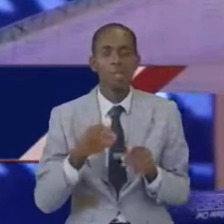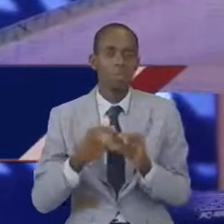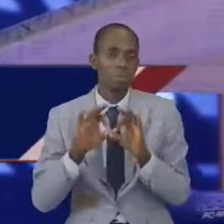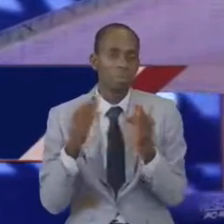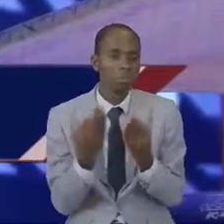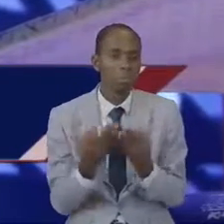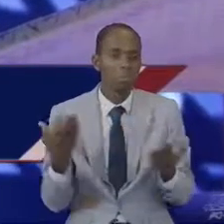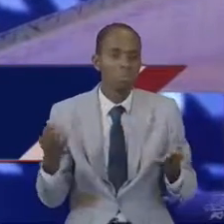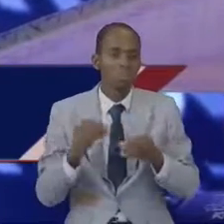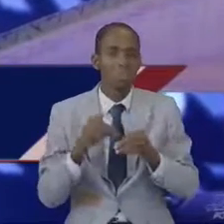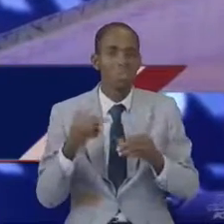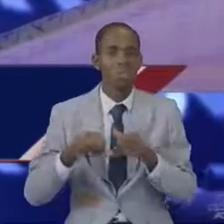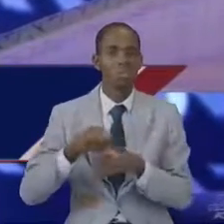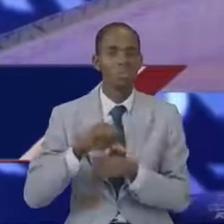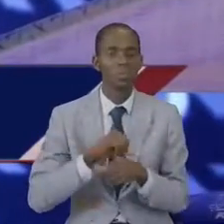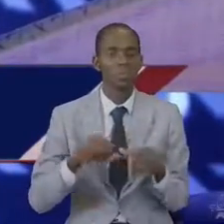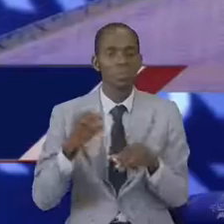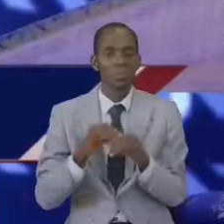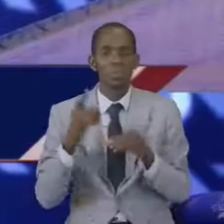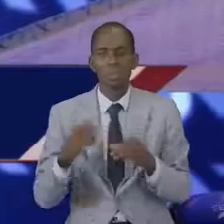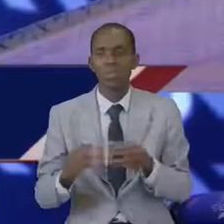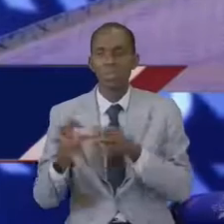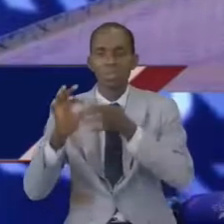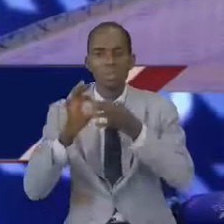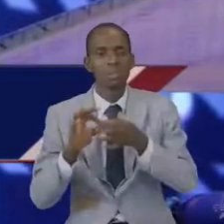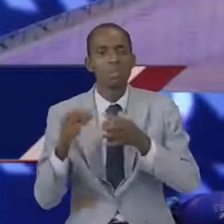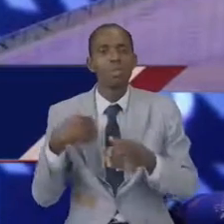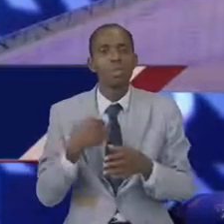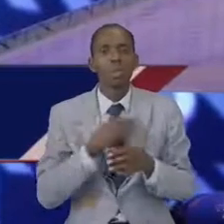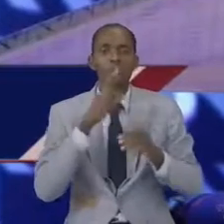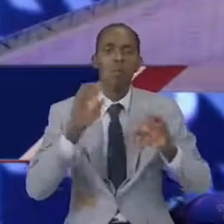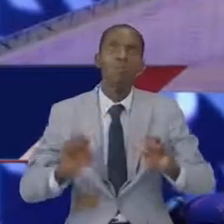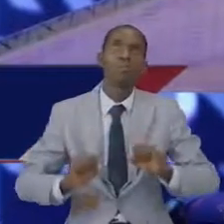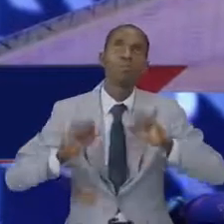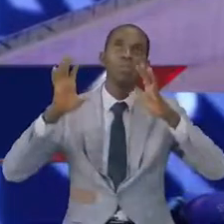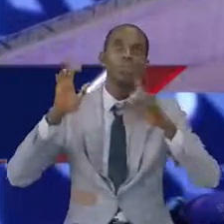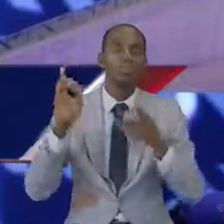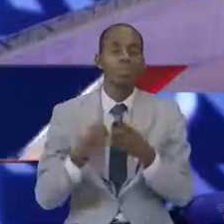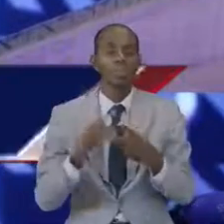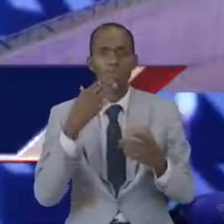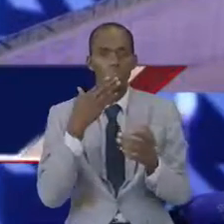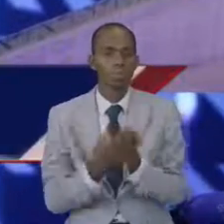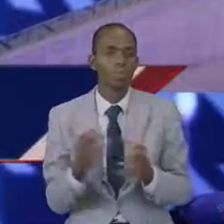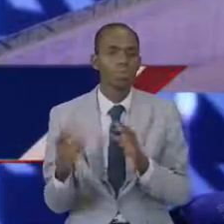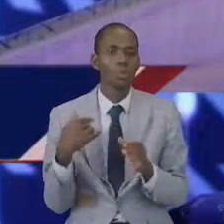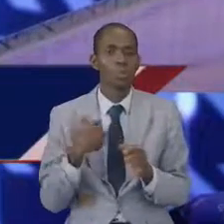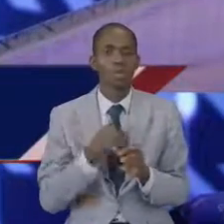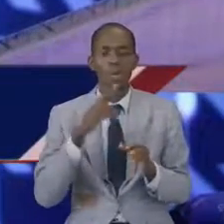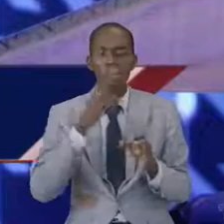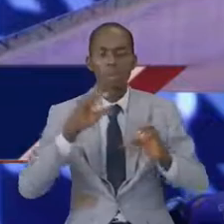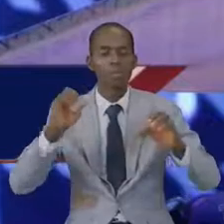dans la communion dans le champ d'évangélisation nous sommes engagés à faire le bien nous consacrons